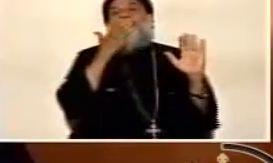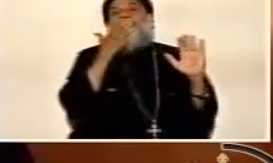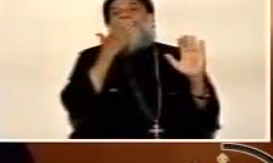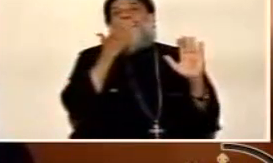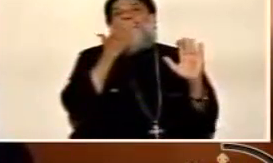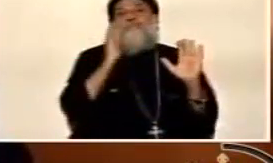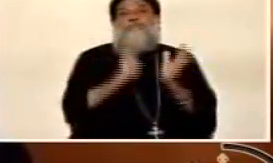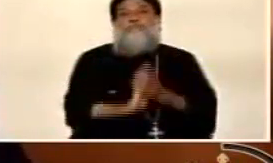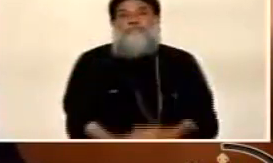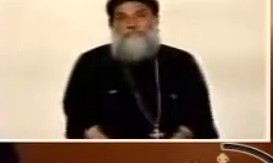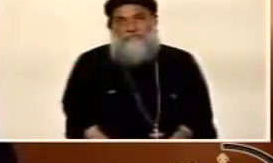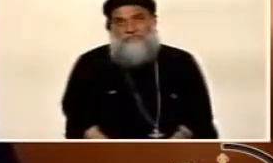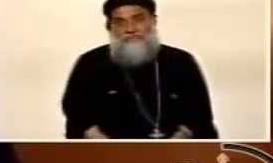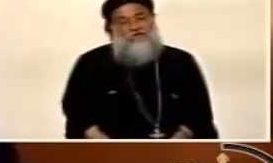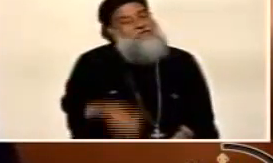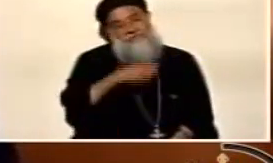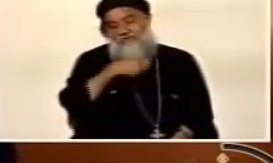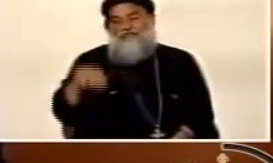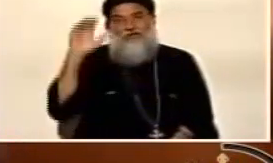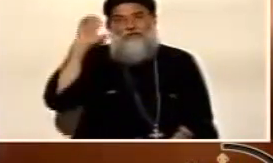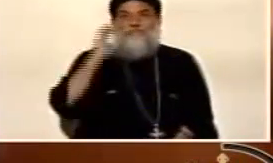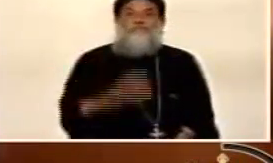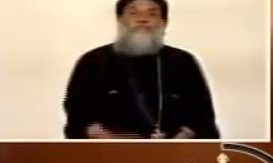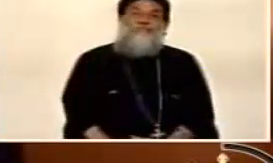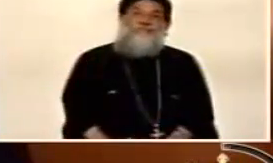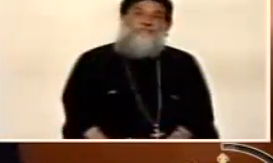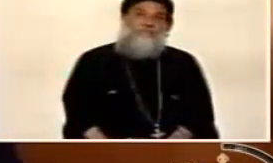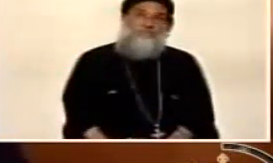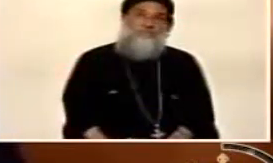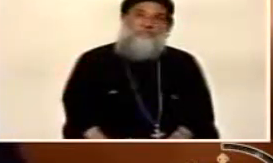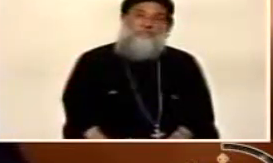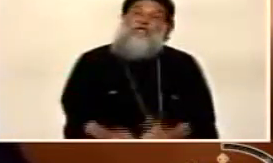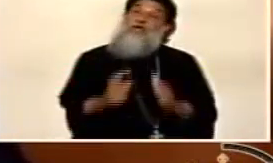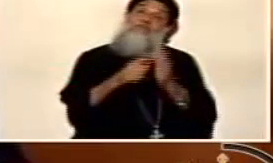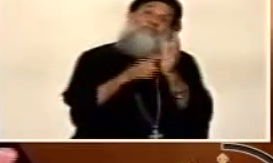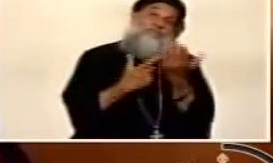ضريبة، دي ضريبة الحق، أو ضريبة